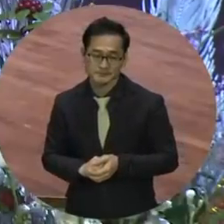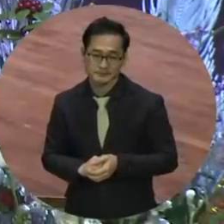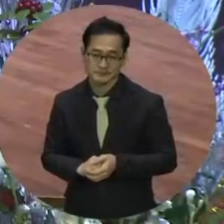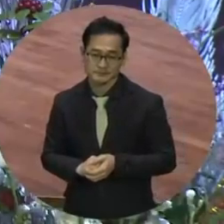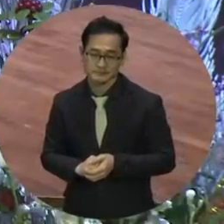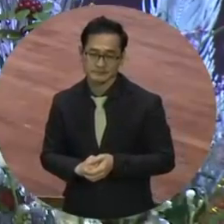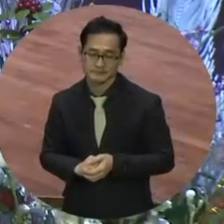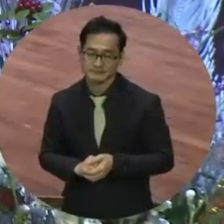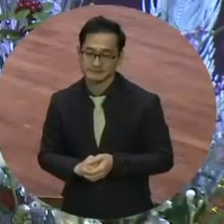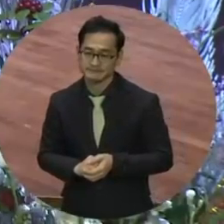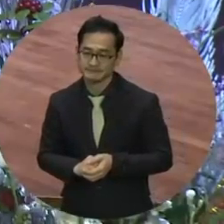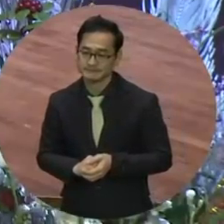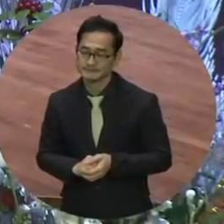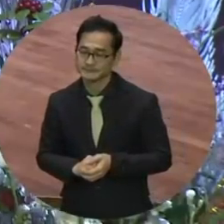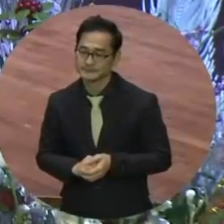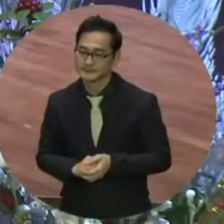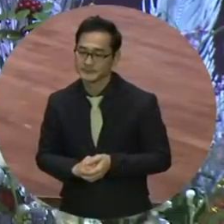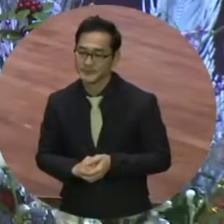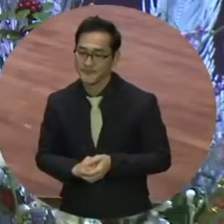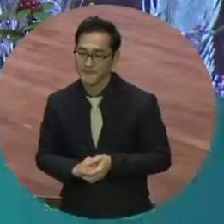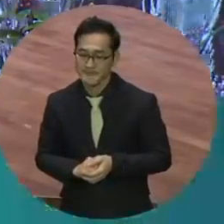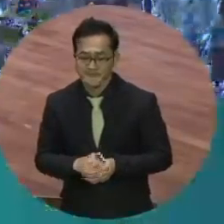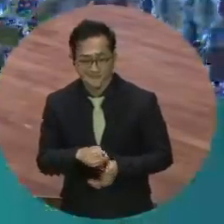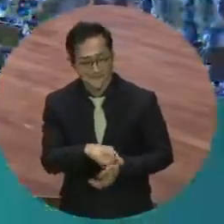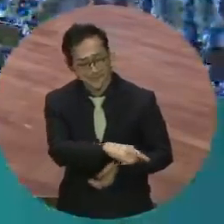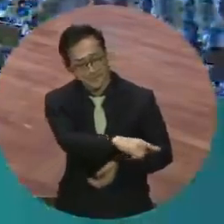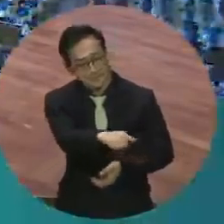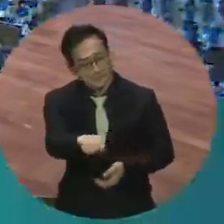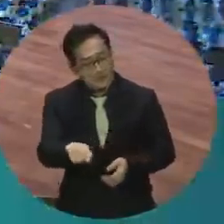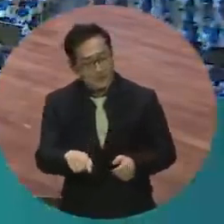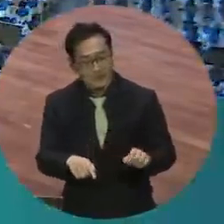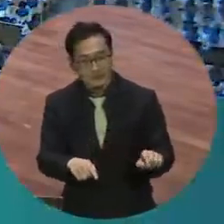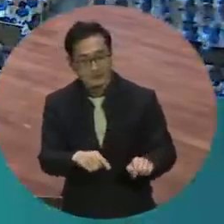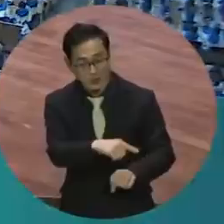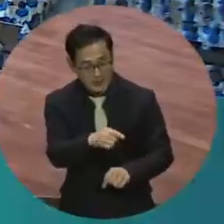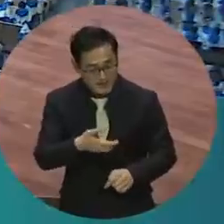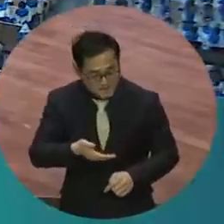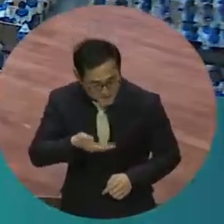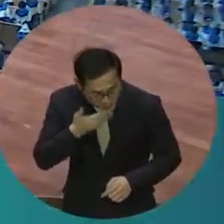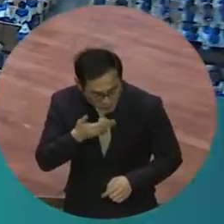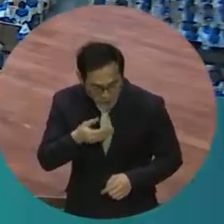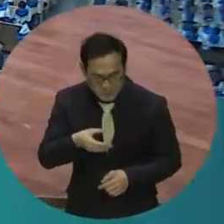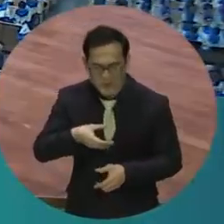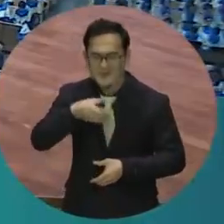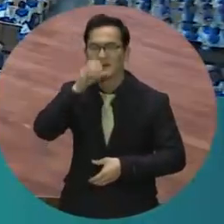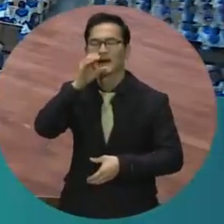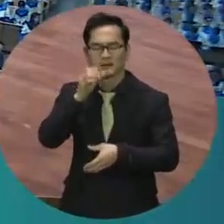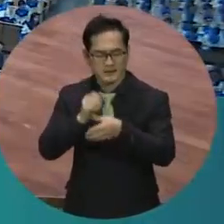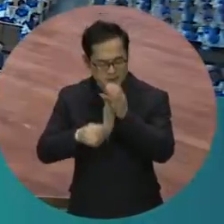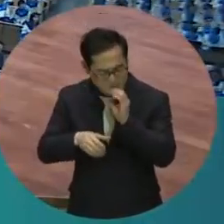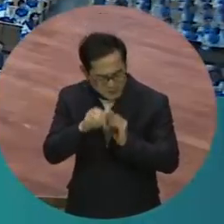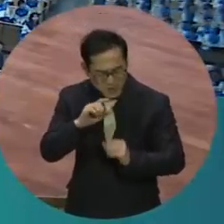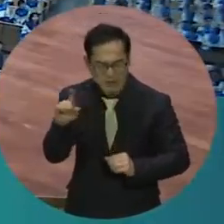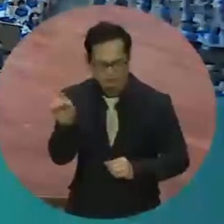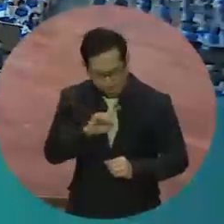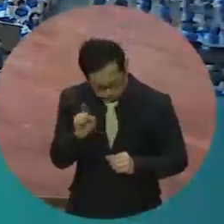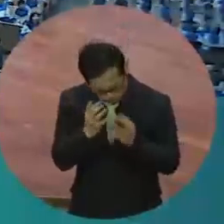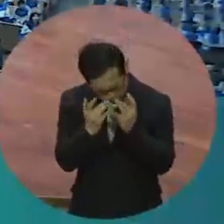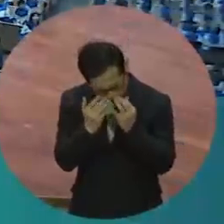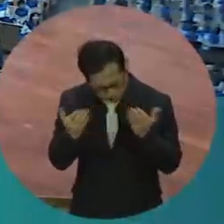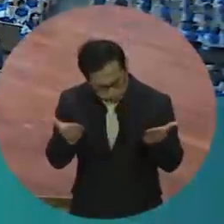이렇게 말씀했어요. 그런즉 너희가 먹든지 마시든지 무엇을